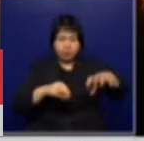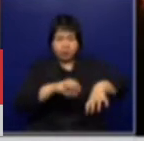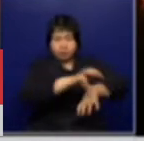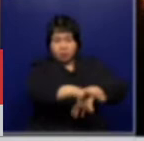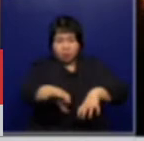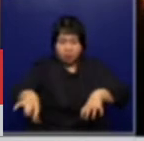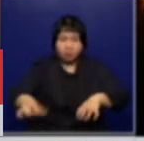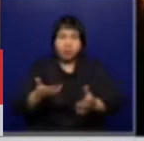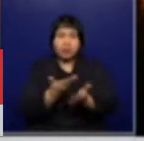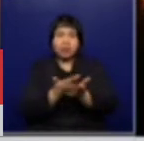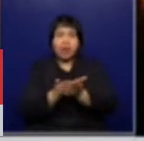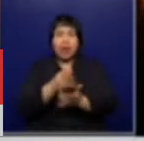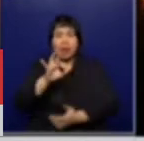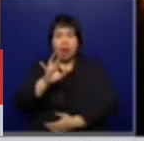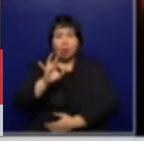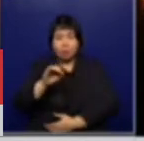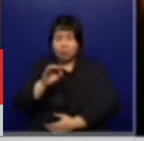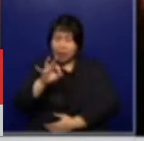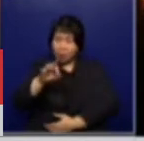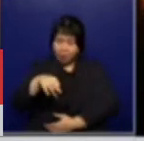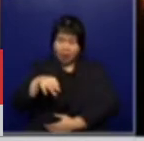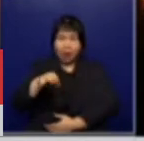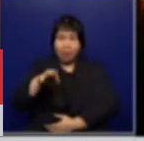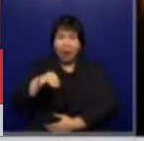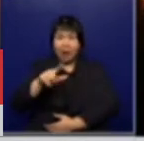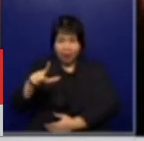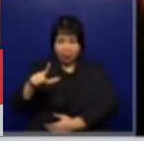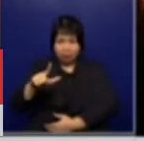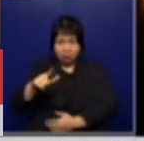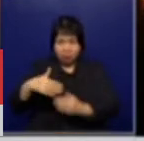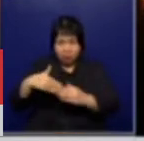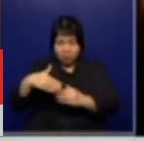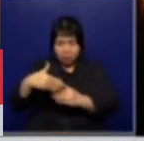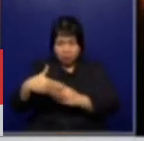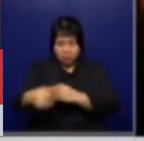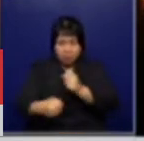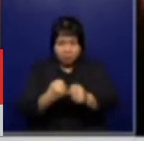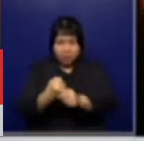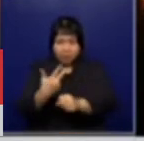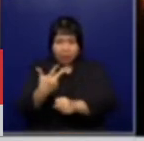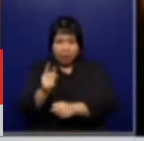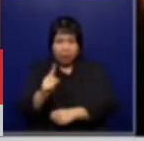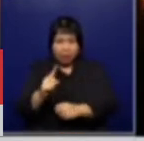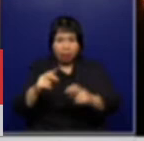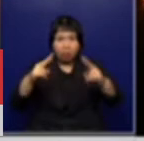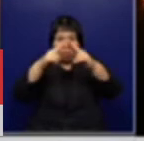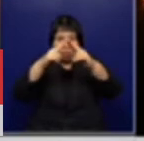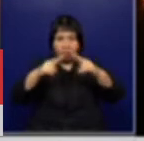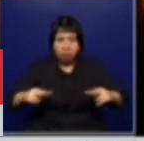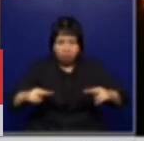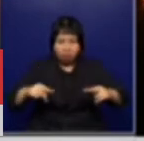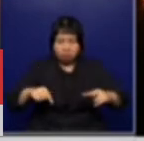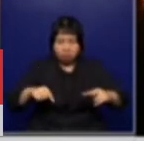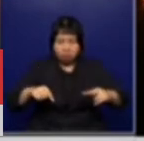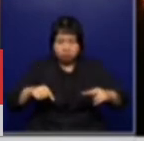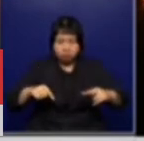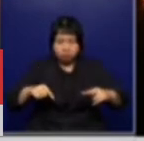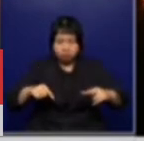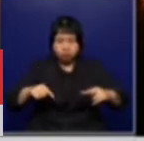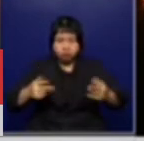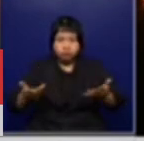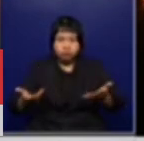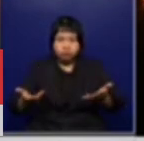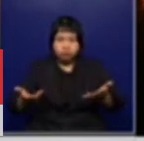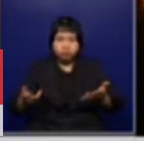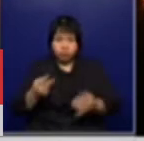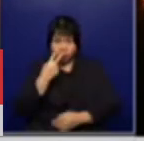า 9,000 ล้านบาทผ่านมา3ปีค่ะจนถึงทุกวันนี้กลายเป็นแค่อนุสาวรีย์ประจำหมู่บ้านค่ะนี่ค่ะทาง